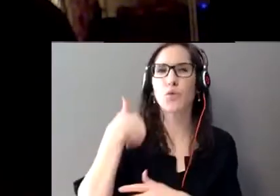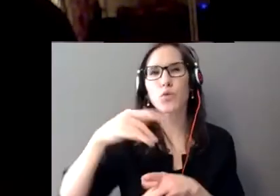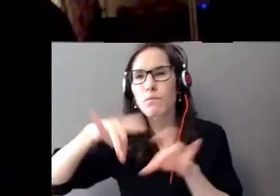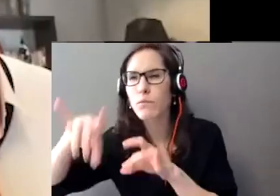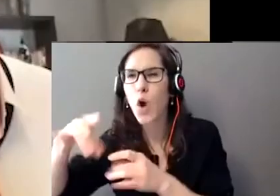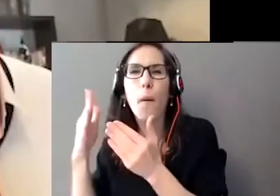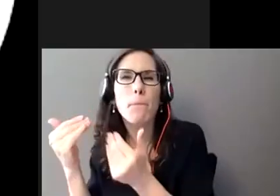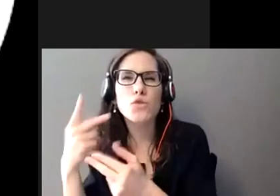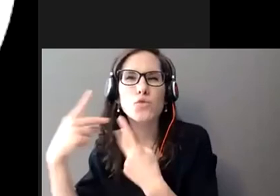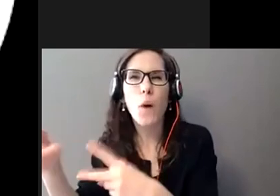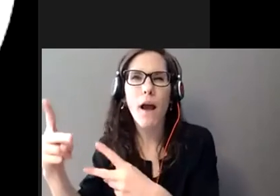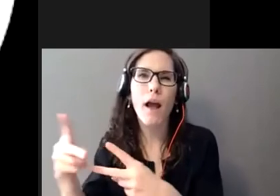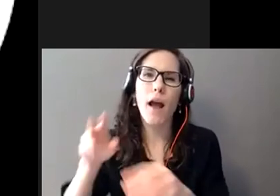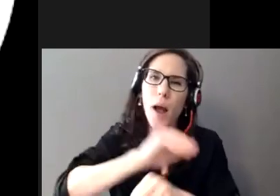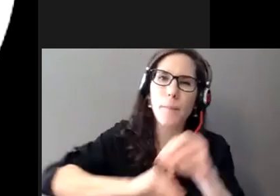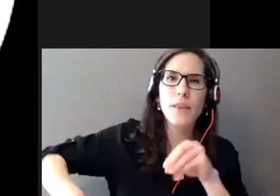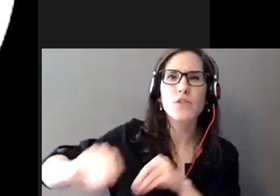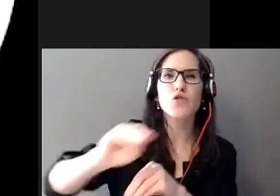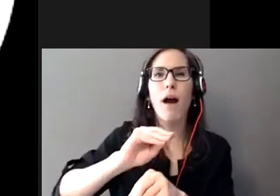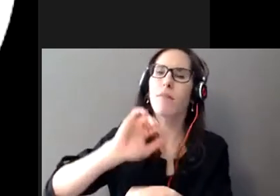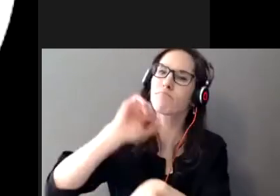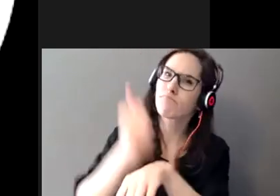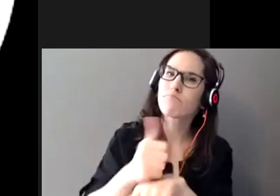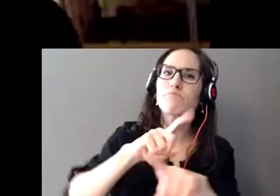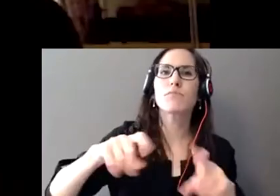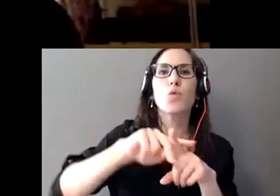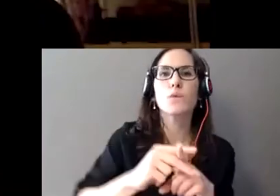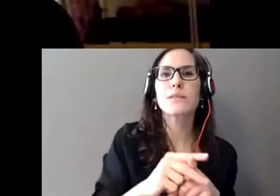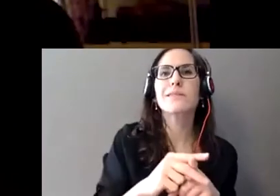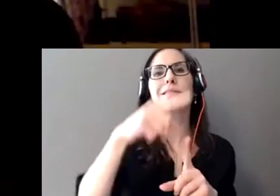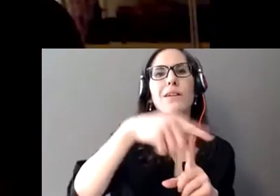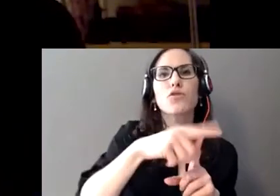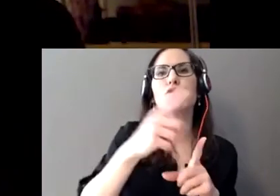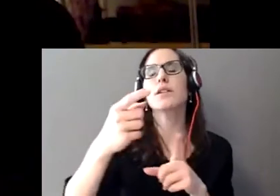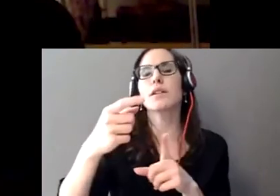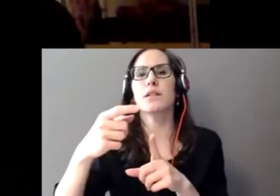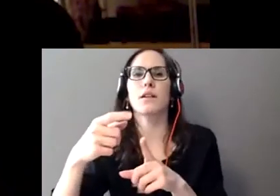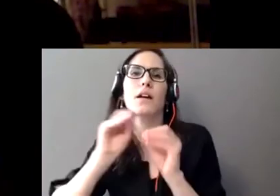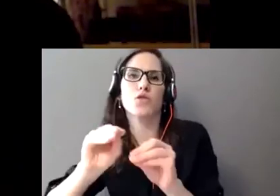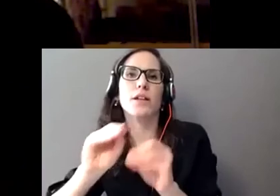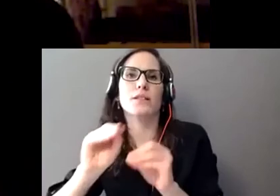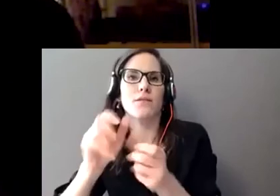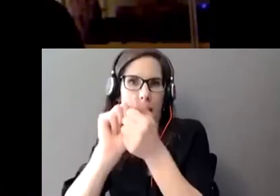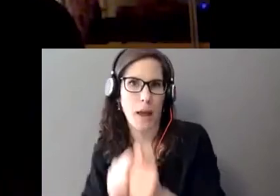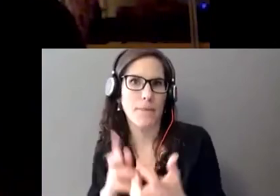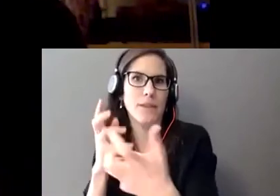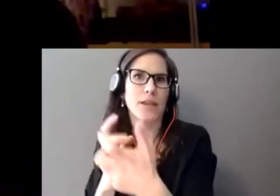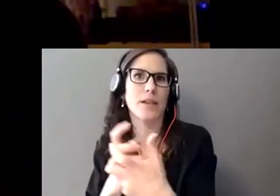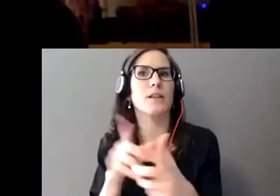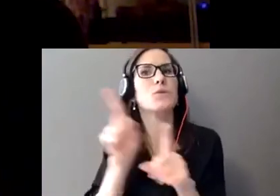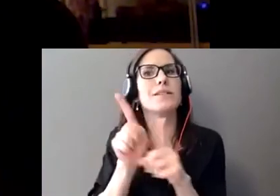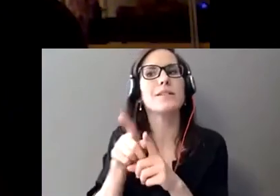dispositifs technologiques et pédagogiques adaptés et prenant en compte les spécificités du traitement de l'écrit